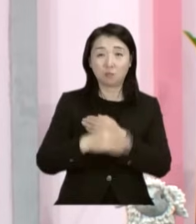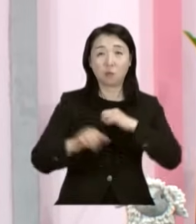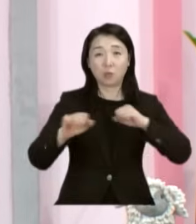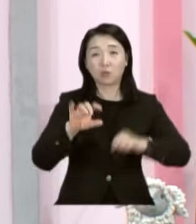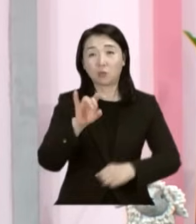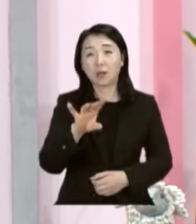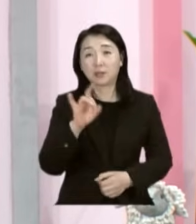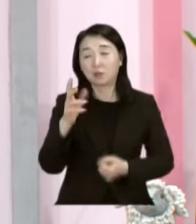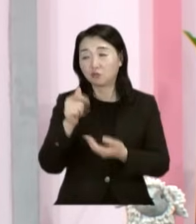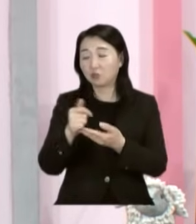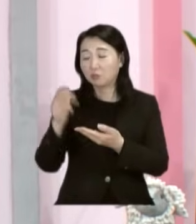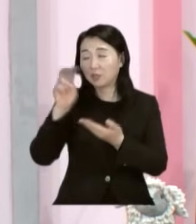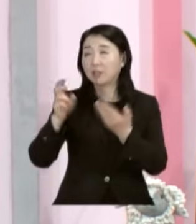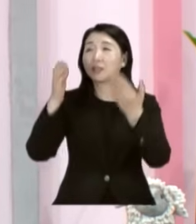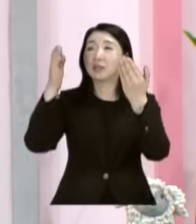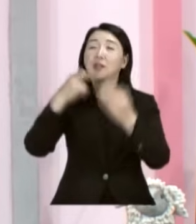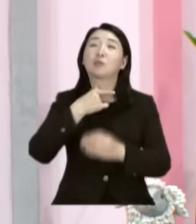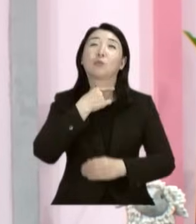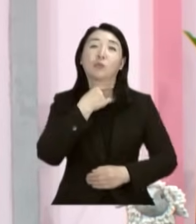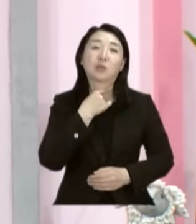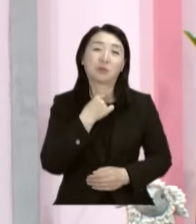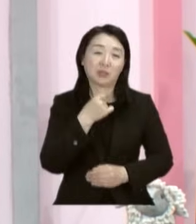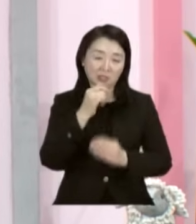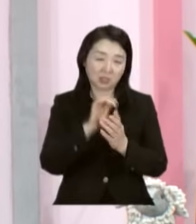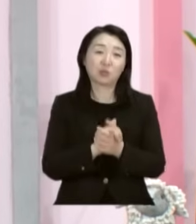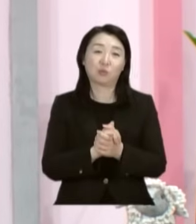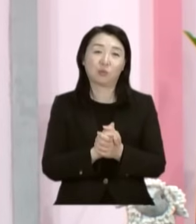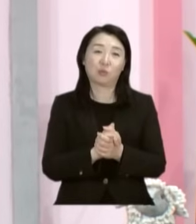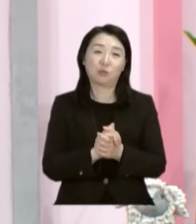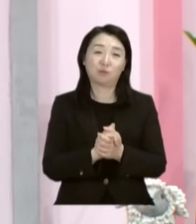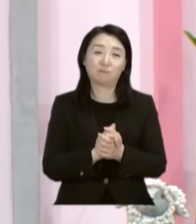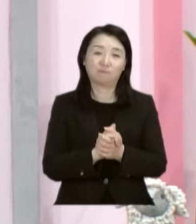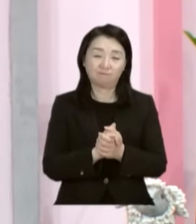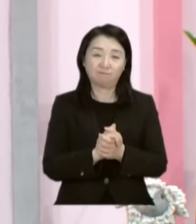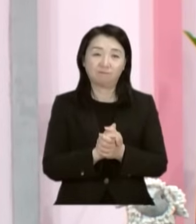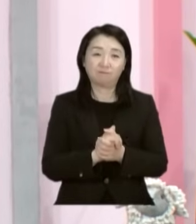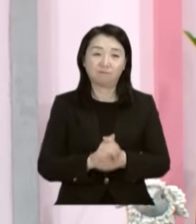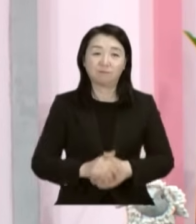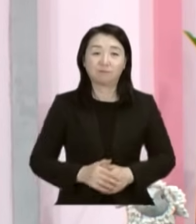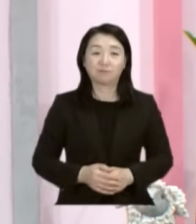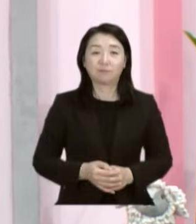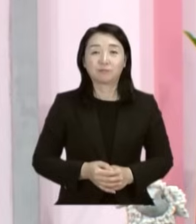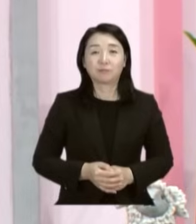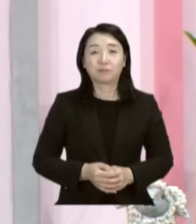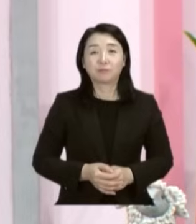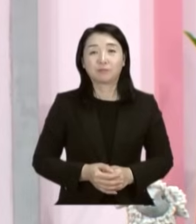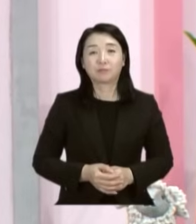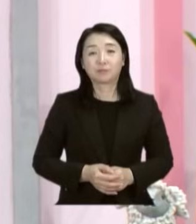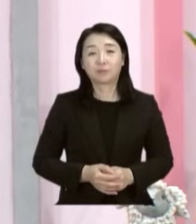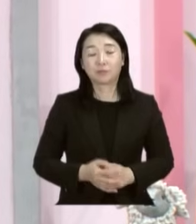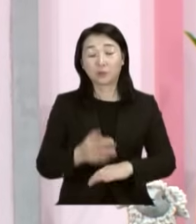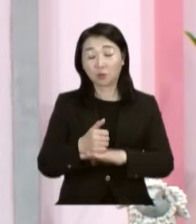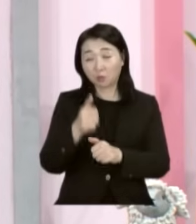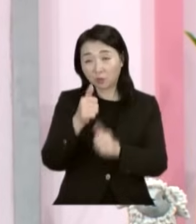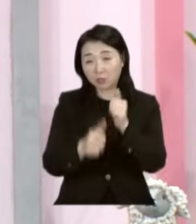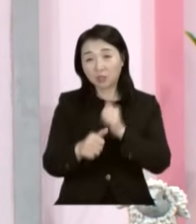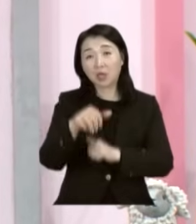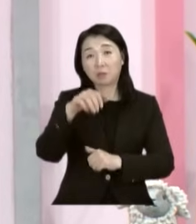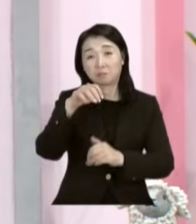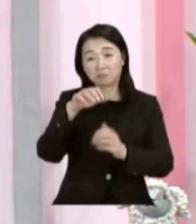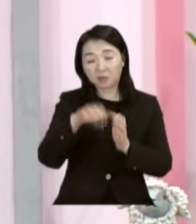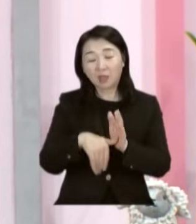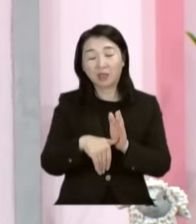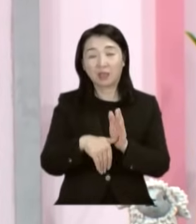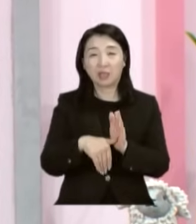하나하나가 주님을 찬양하는 일이 될 수 있게 해달라고 이런 기도를 계속 바뀌서 했었어요 그래서 그 시합장에서 그